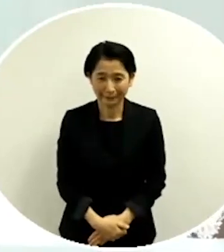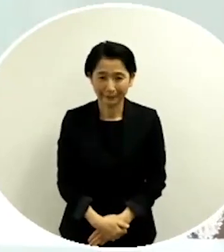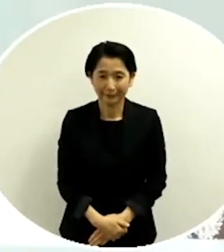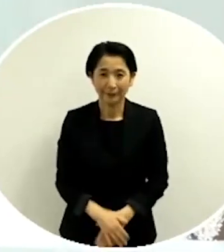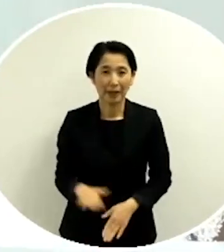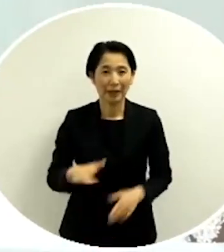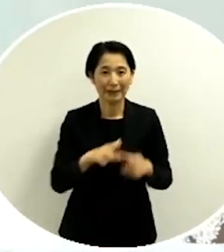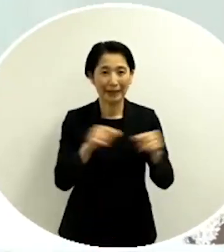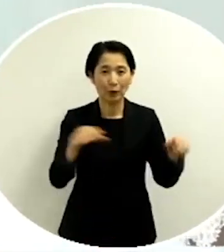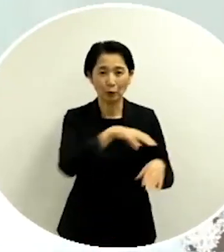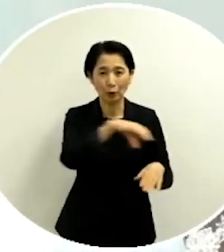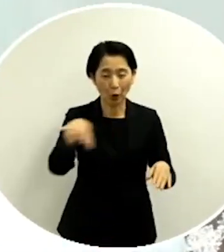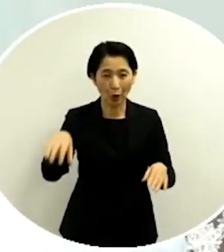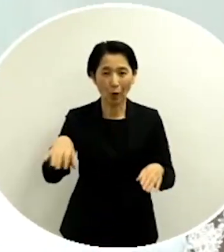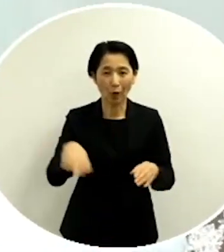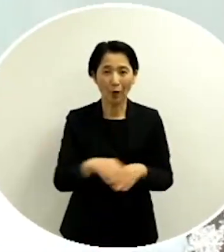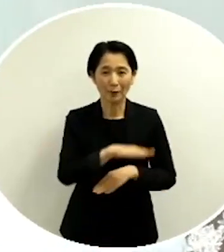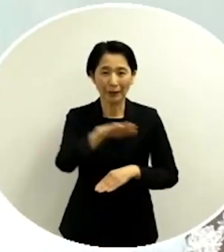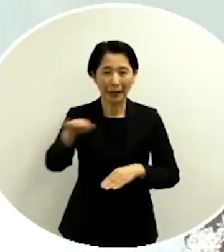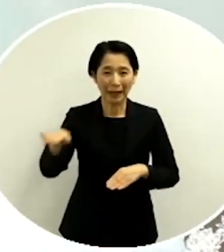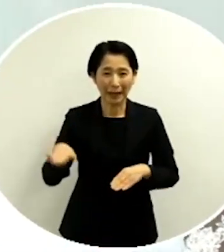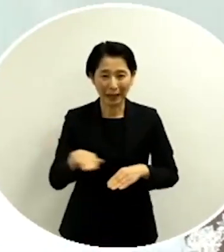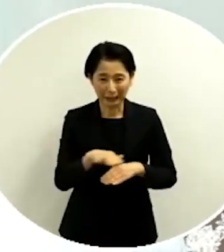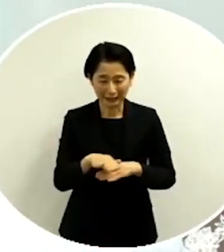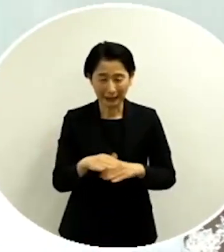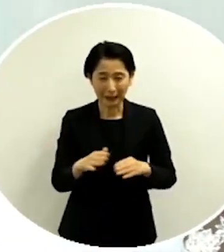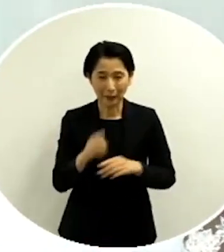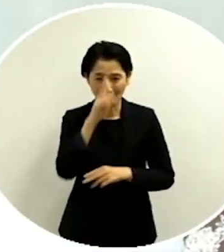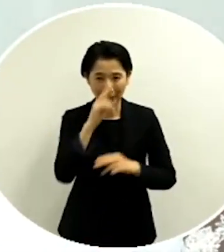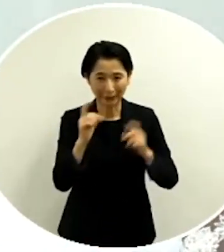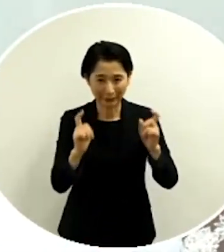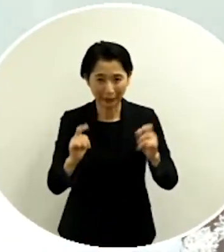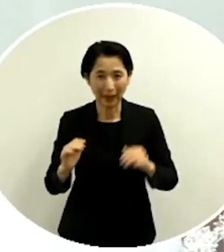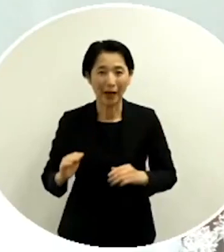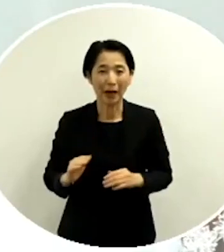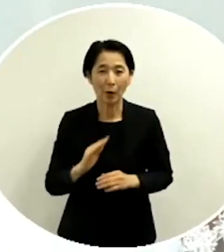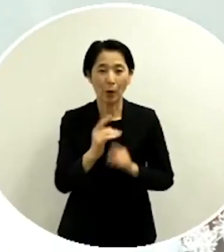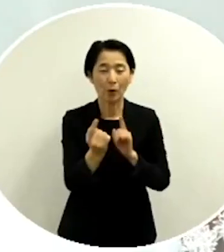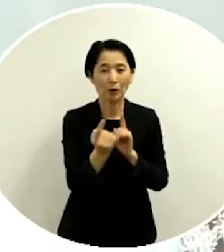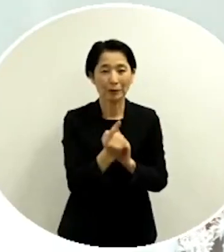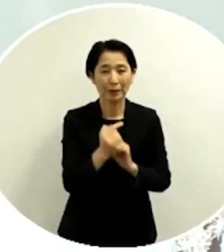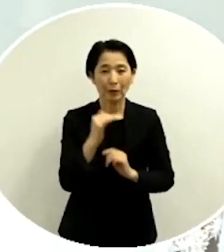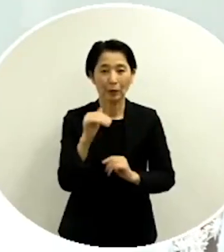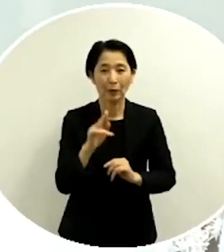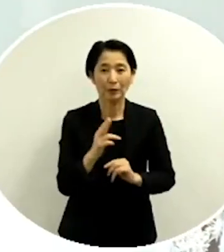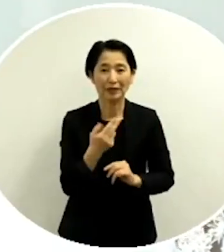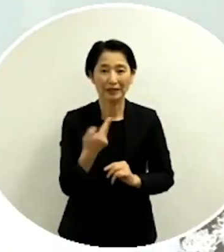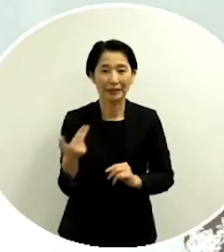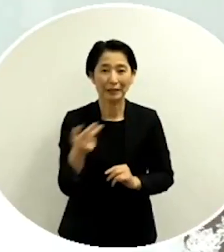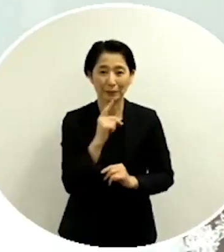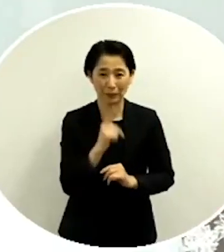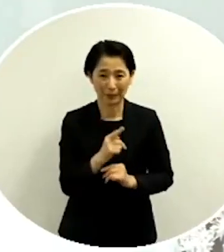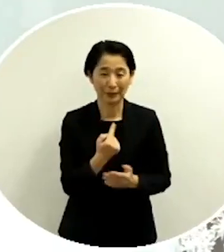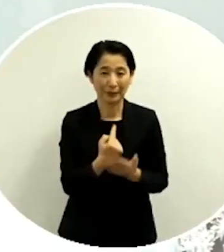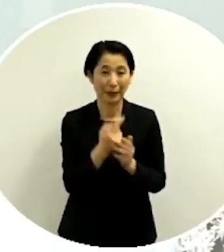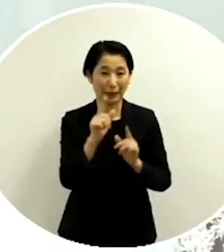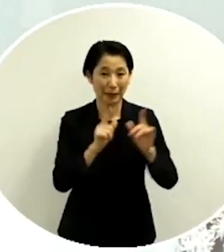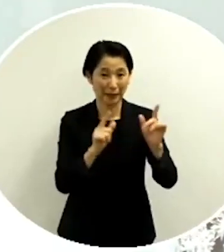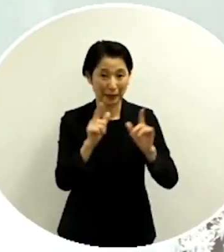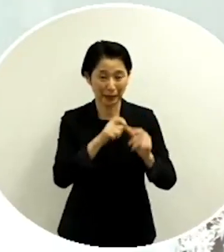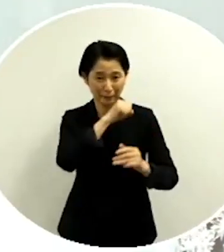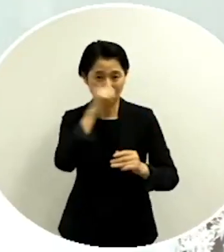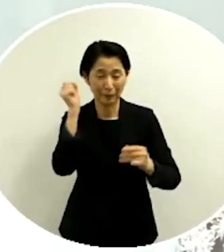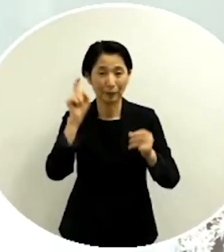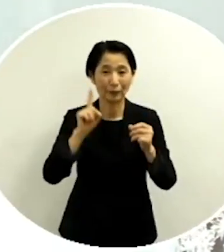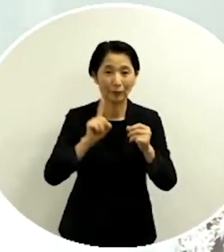全国の皆さんこんにちは逢坂誠二でございますえっと今日のテーマは参加型民主主義の実現に向け